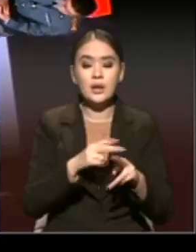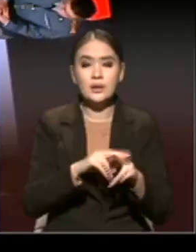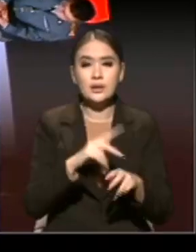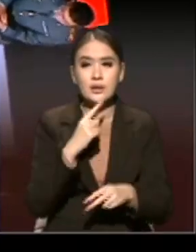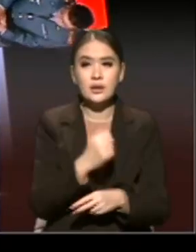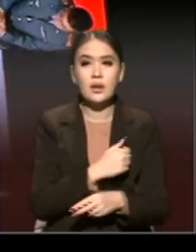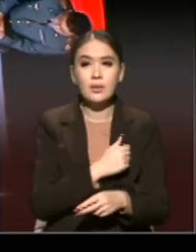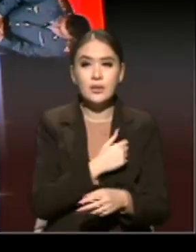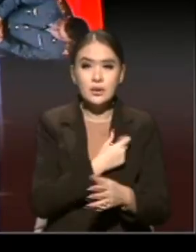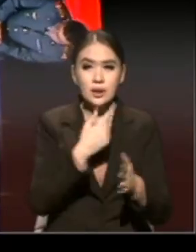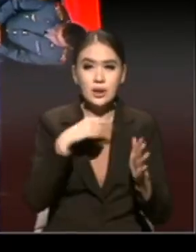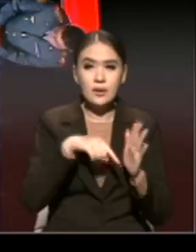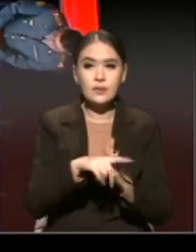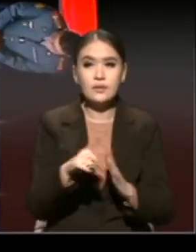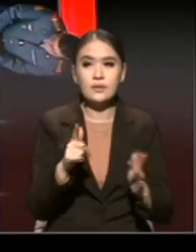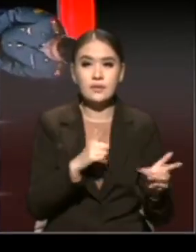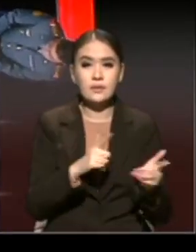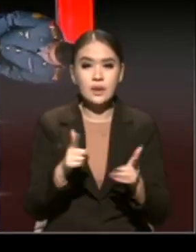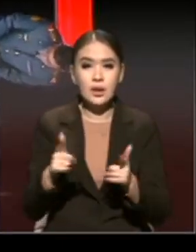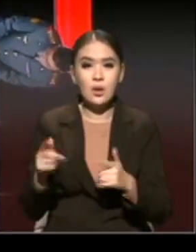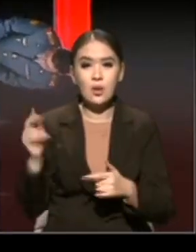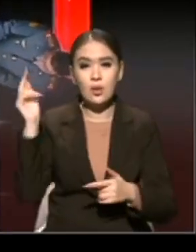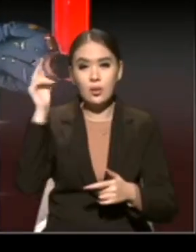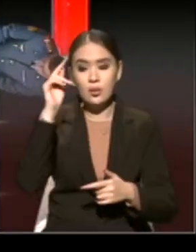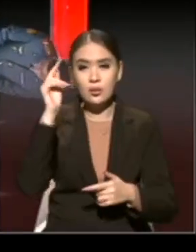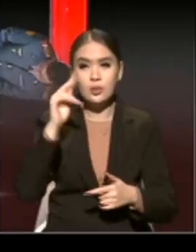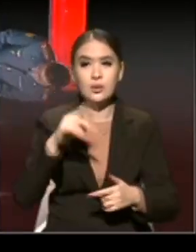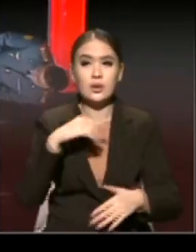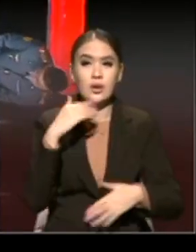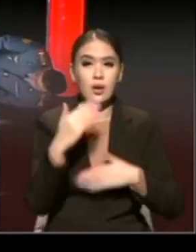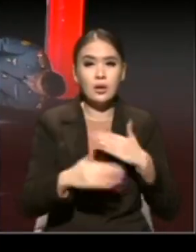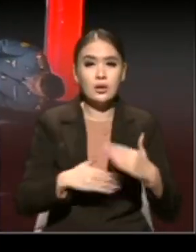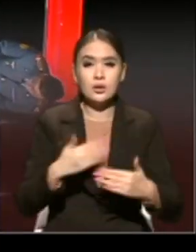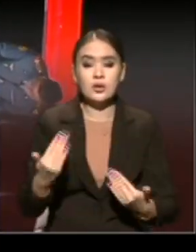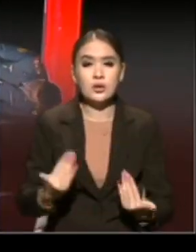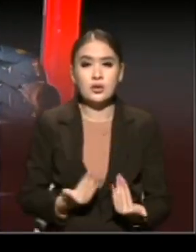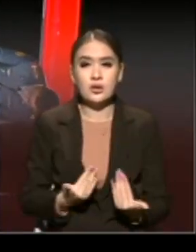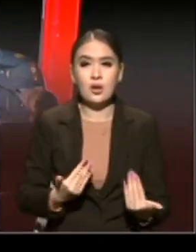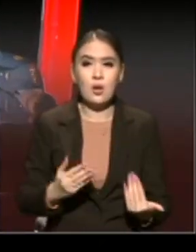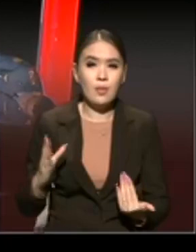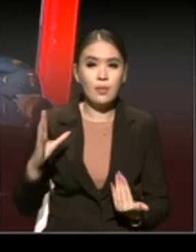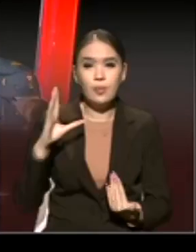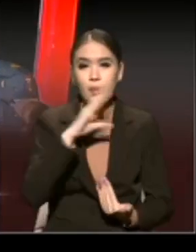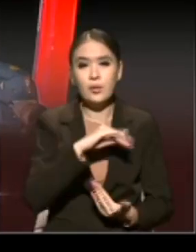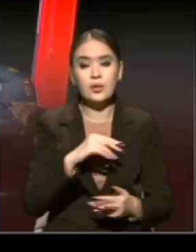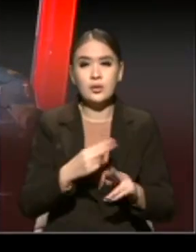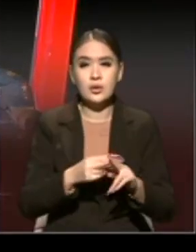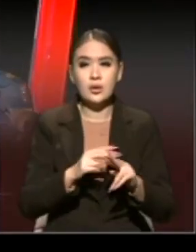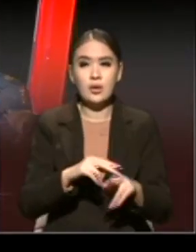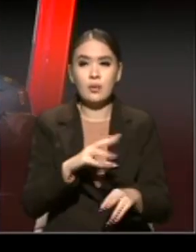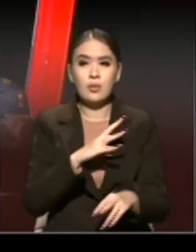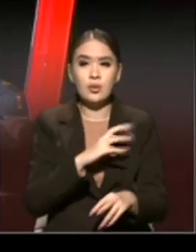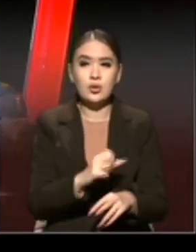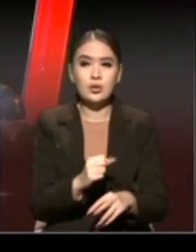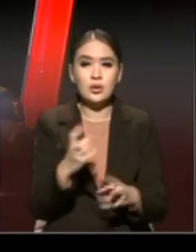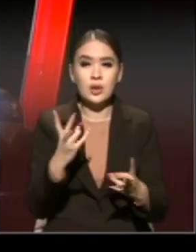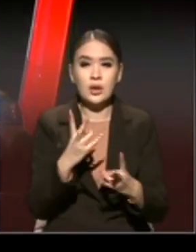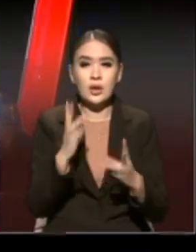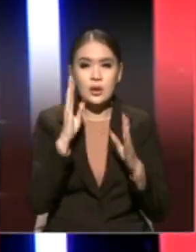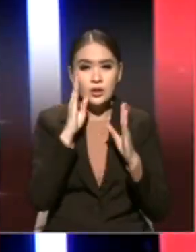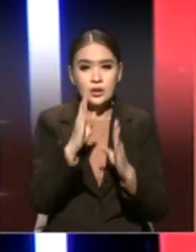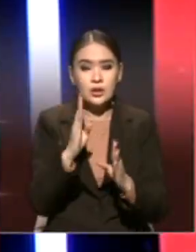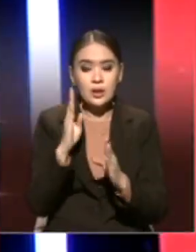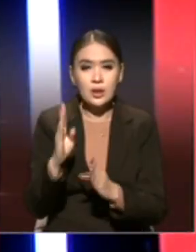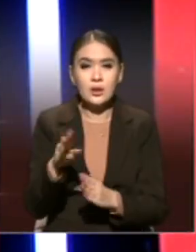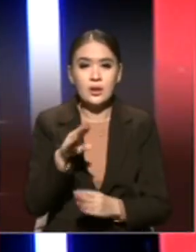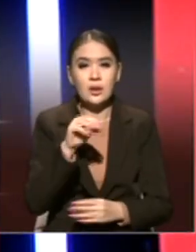сарбаздардың арасында шынымен де физикалық дайындық, оқуға қабілетті, әрі қарай бір өмірге жолдама ала алады ау деген азаматтардың арасында бәлкім жеке бір тестілеу жүргізу керек шығар.